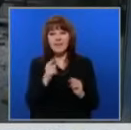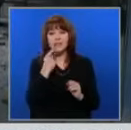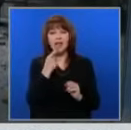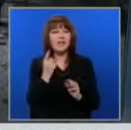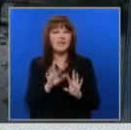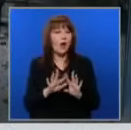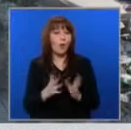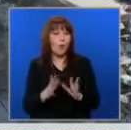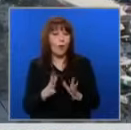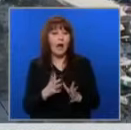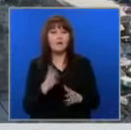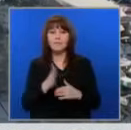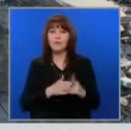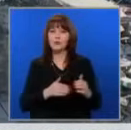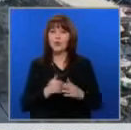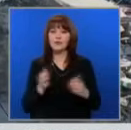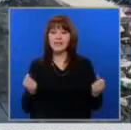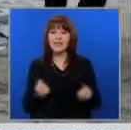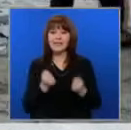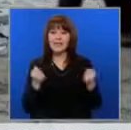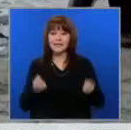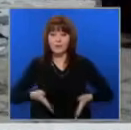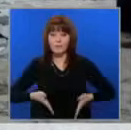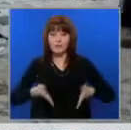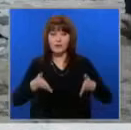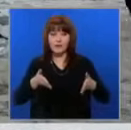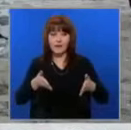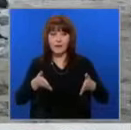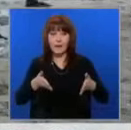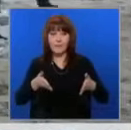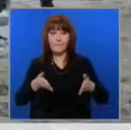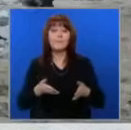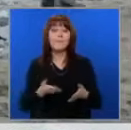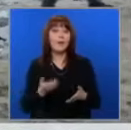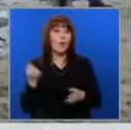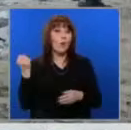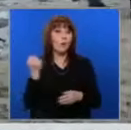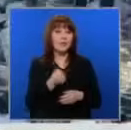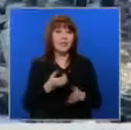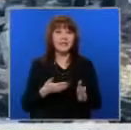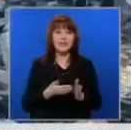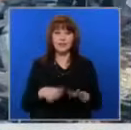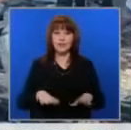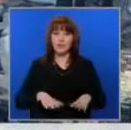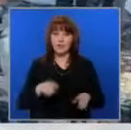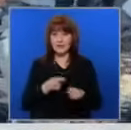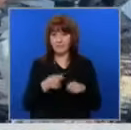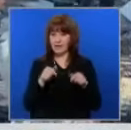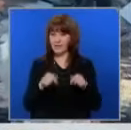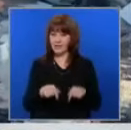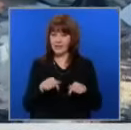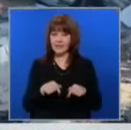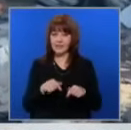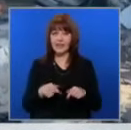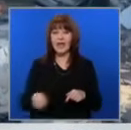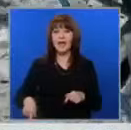че подготвя сухопътна операция в, по думите им, последния бастион на Хамас. Удари срещу града бяха нанесени и днес.